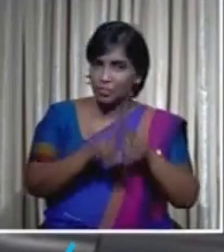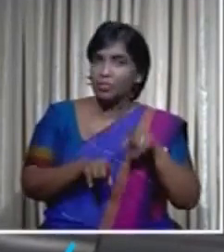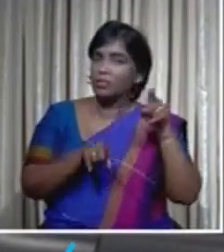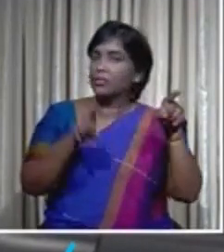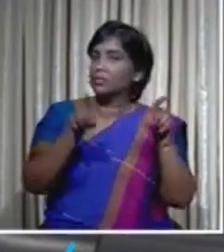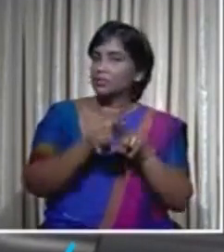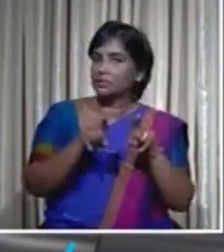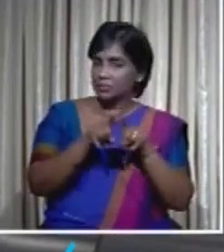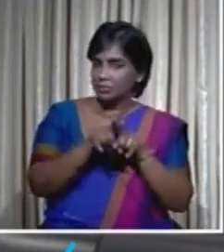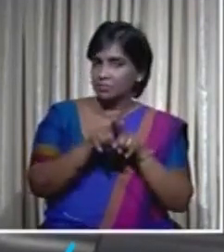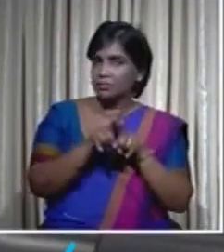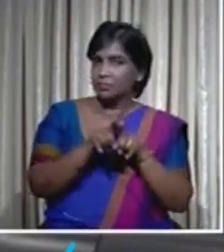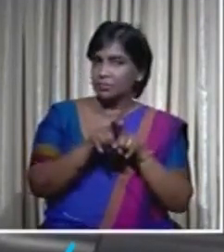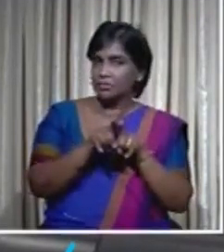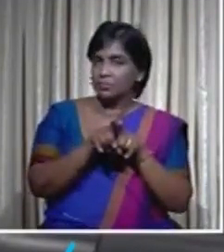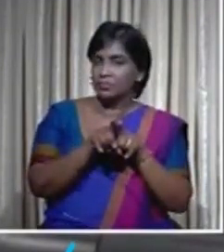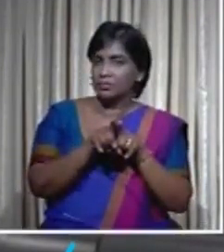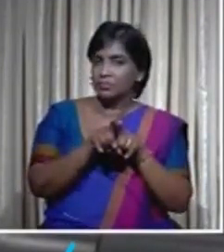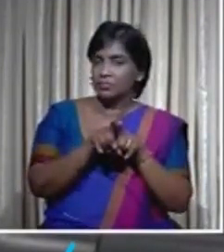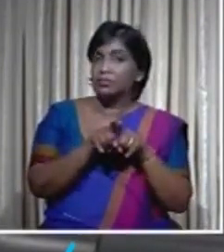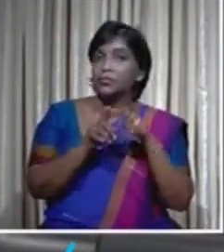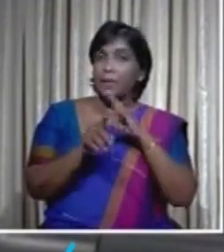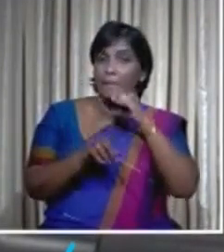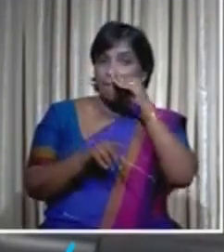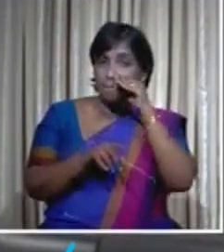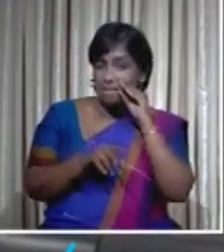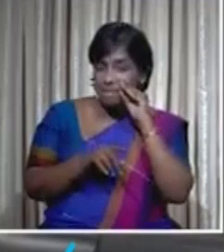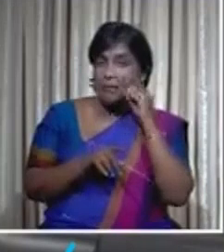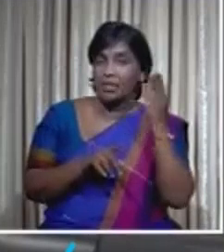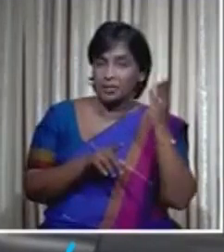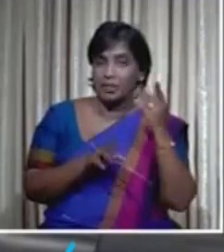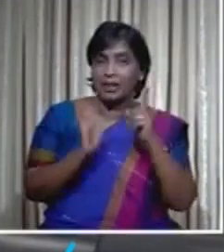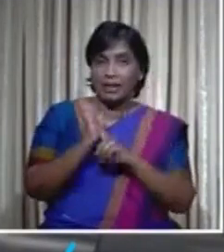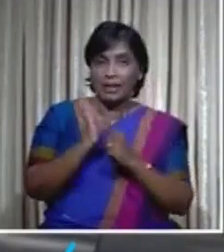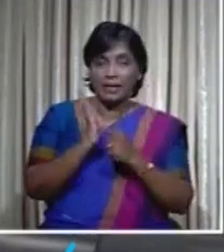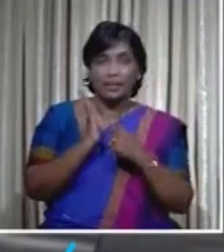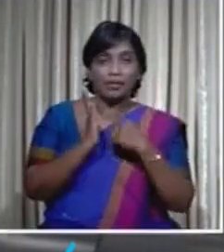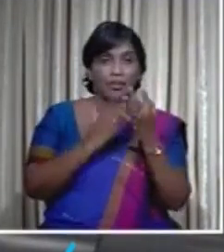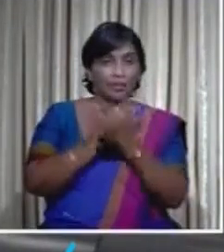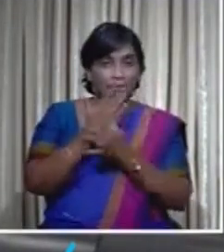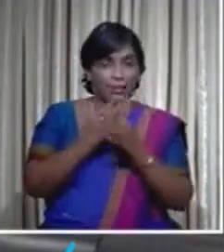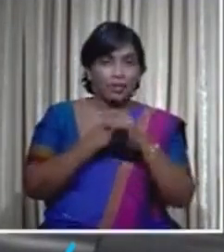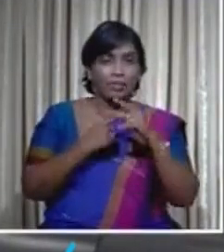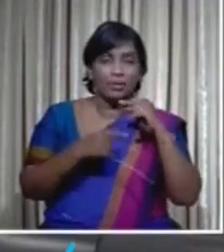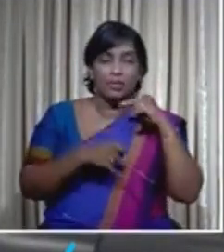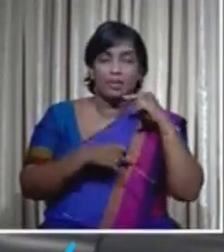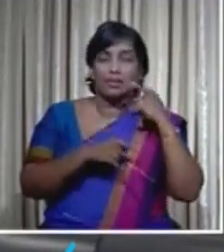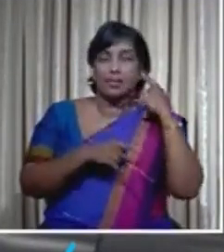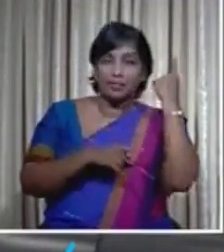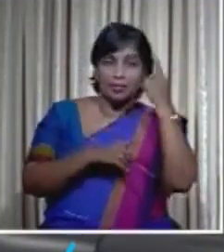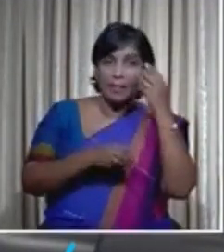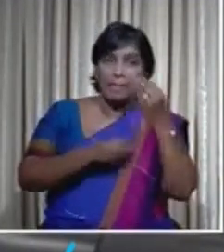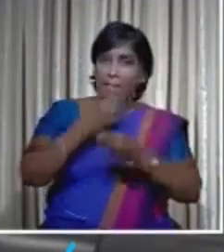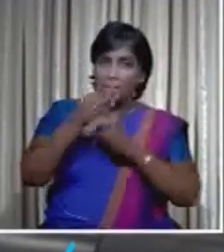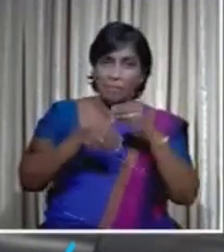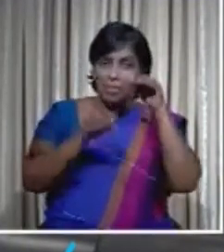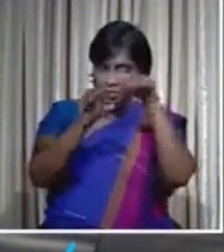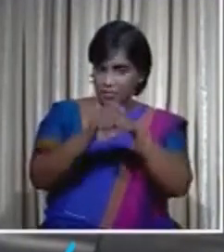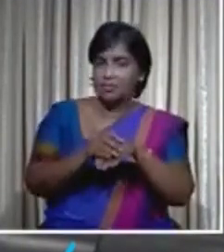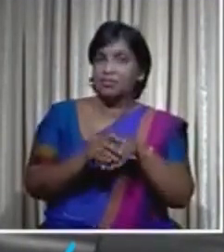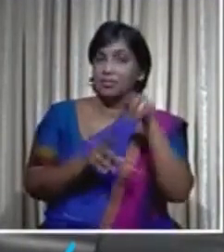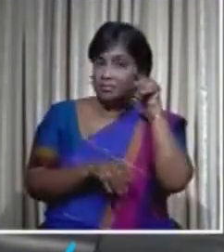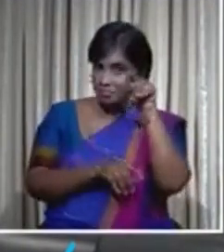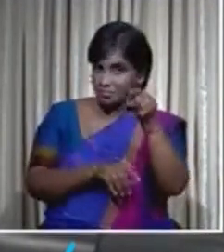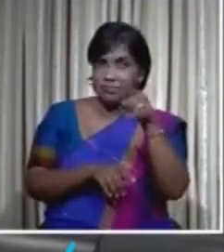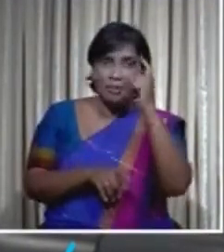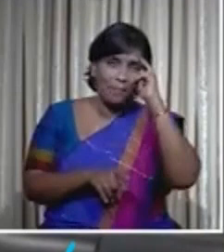பிரபாகரன் வந்து போத வஸ்து வியாபாரத்தில் ஈடுபட்டது உங்களுக்கு தெரியாமல் இருக்கலாம், எல்லாம் மறைக்கலாம். ஆனபடியே பொய்யான இதுகளை